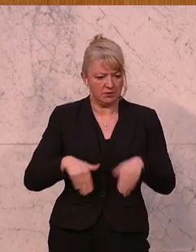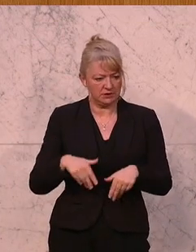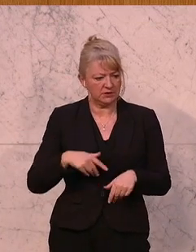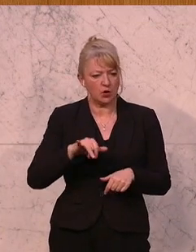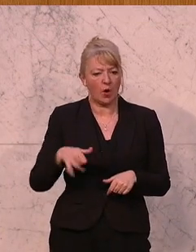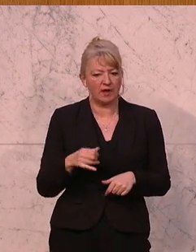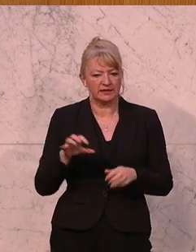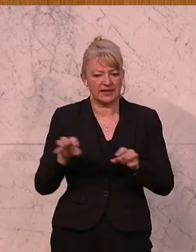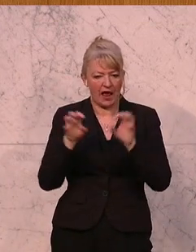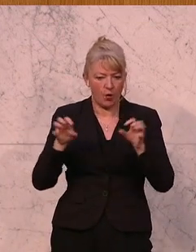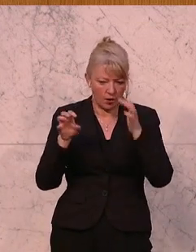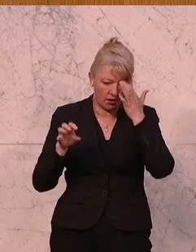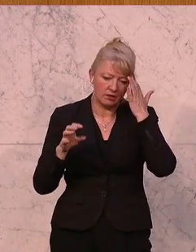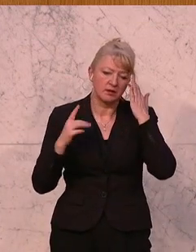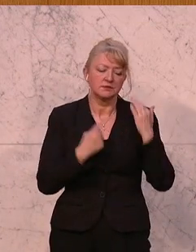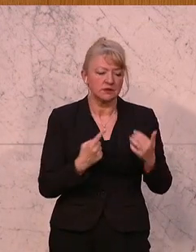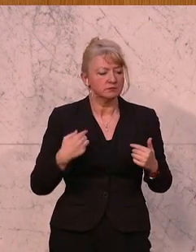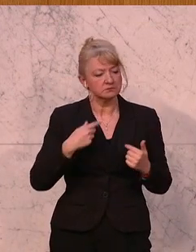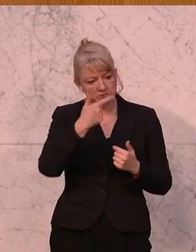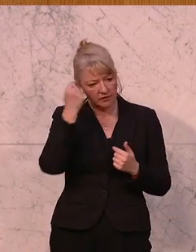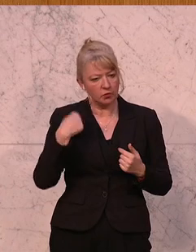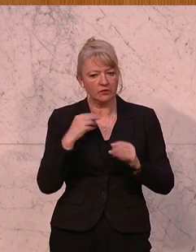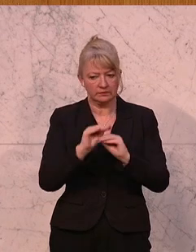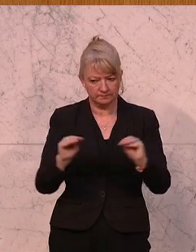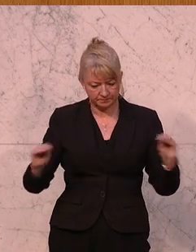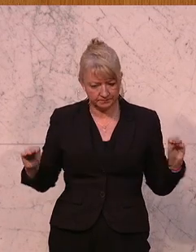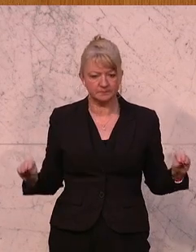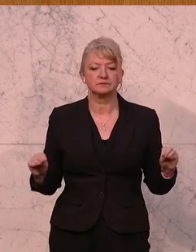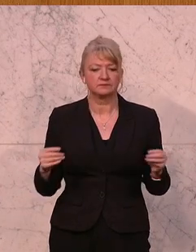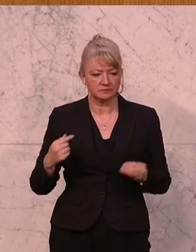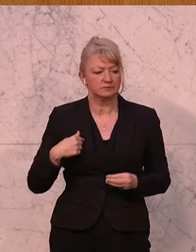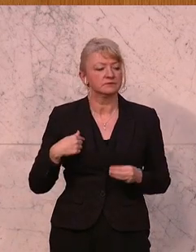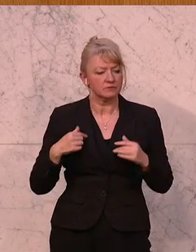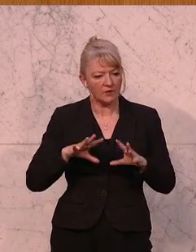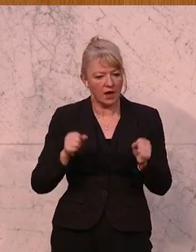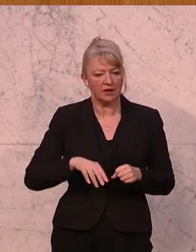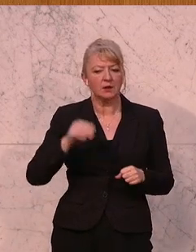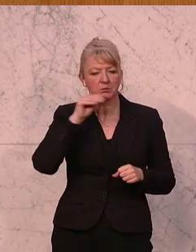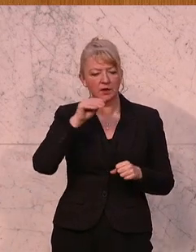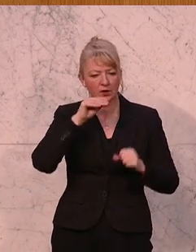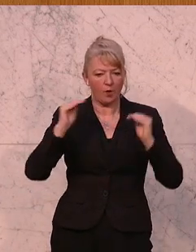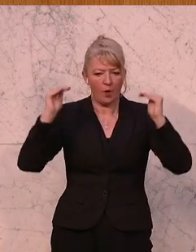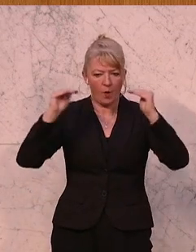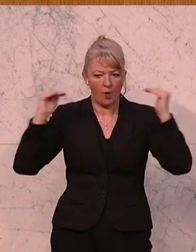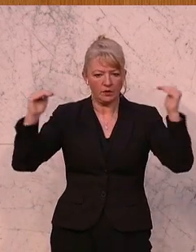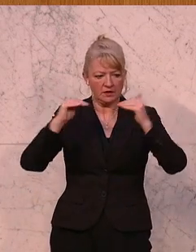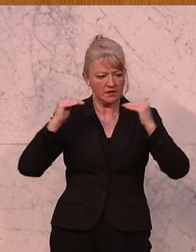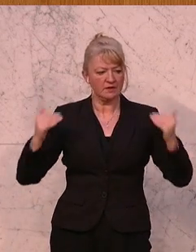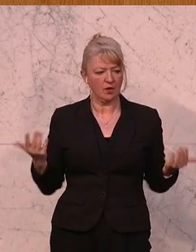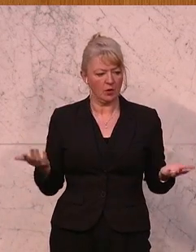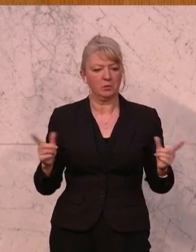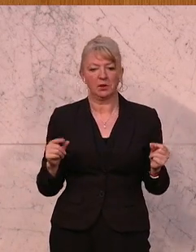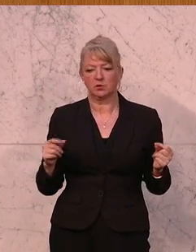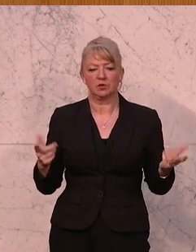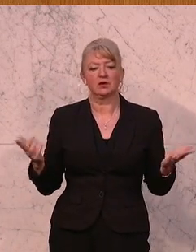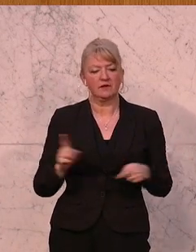Rauch, und der hat dann der Bevölkerung ausgerichtet, wir beklagen uns alle auf sehr hohem Niveau. Man soll nicht so tun, als würde sozusagen die